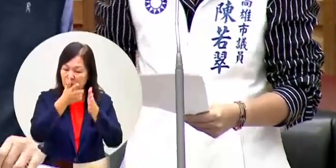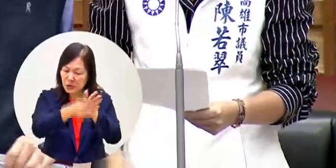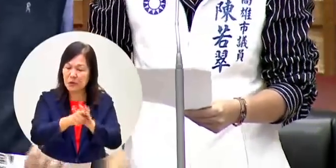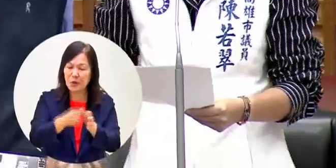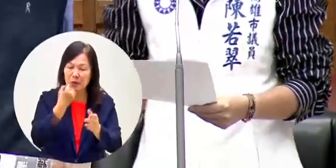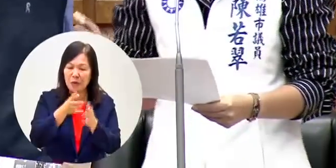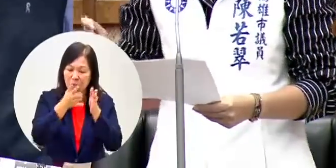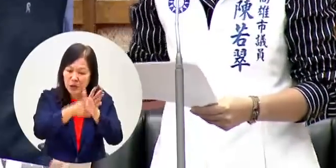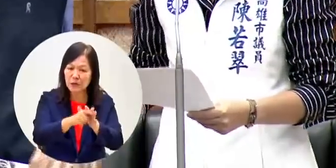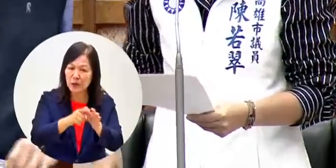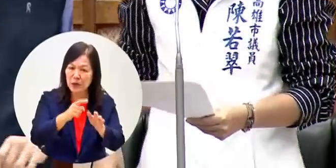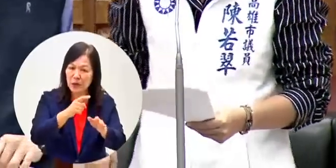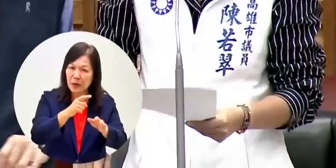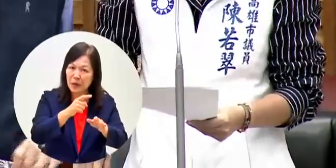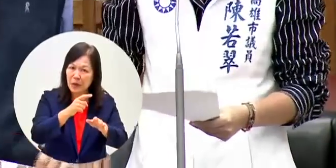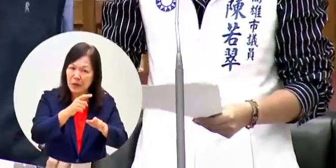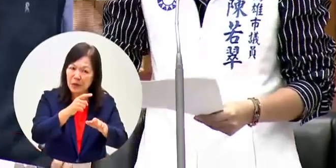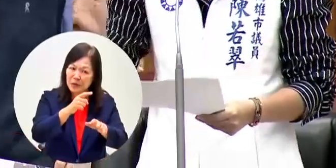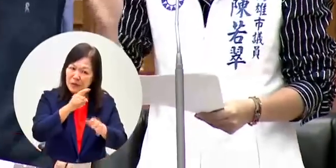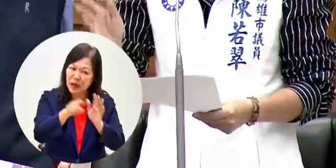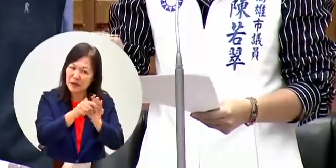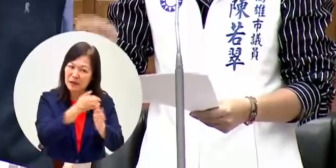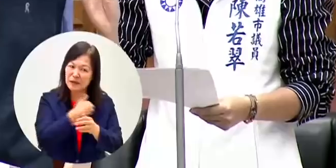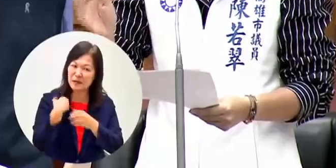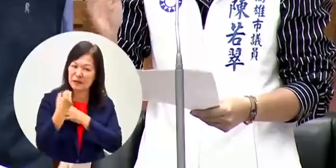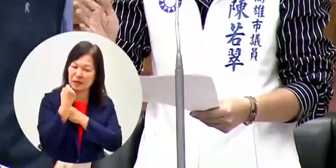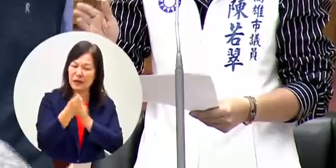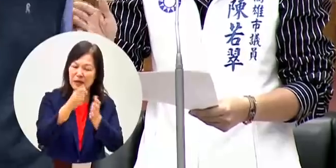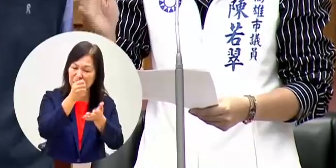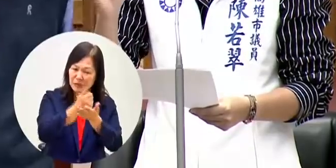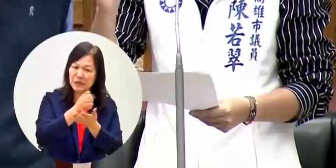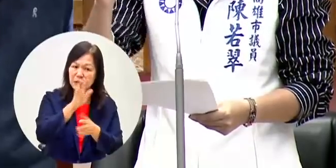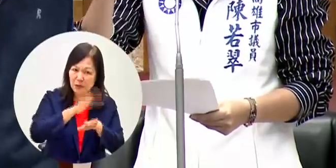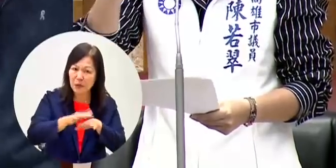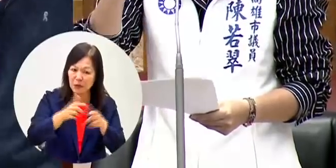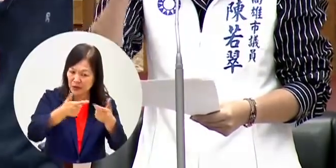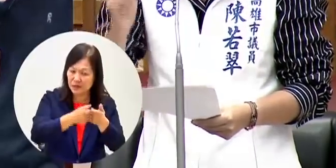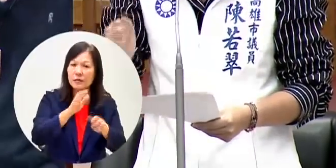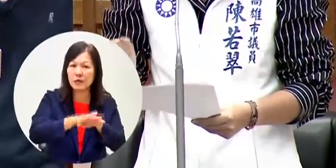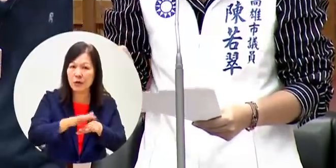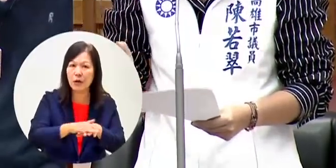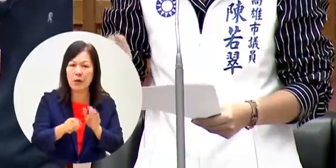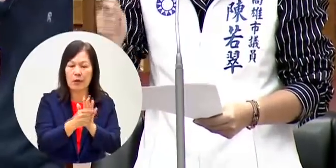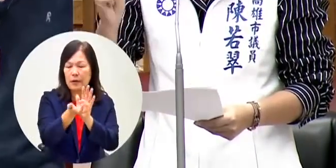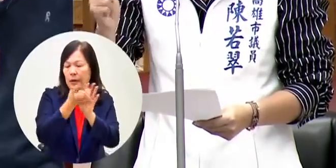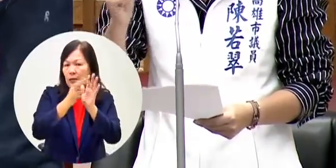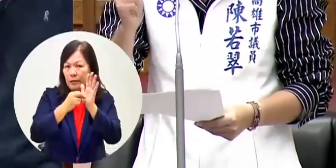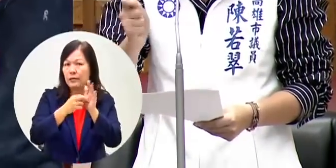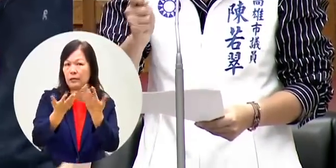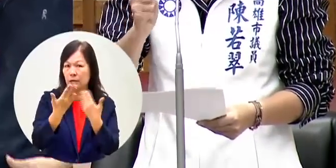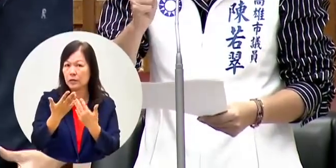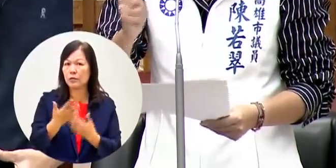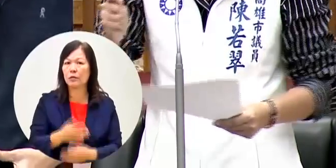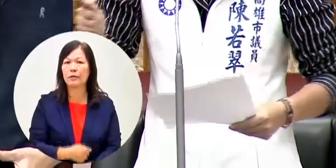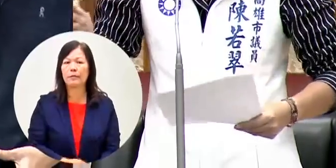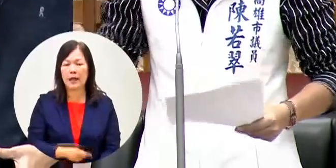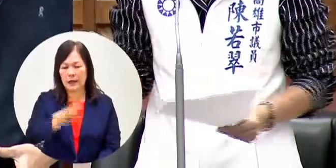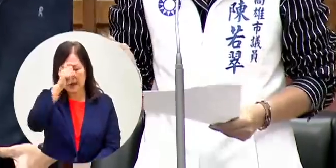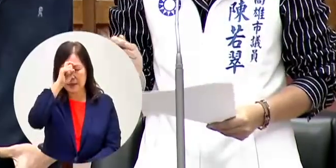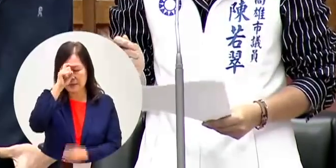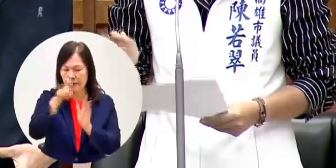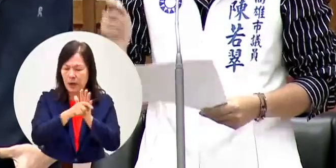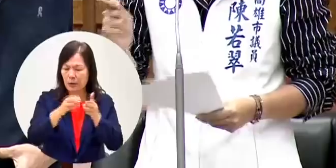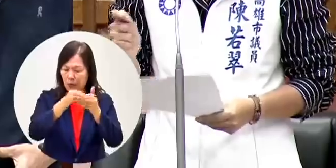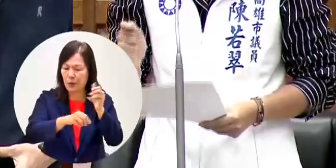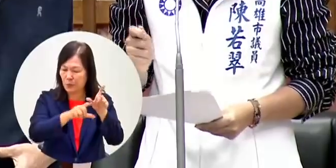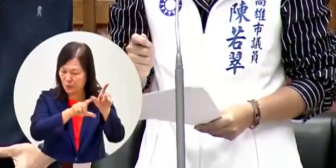信您应该已经说得非常的清楚。那当然呢，也请市长哈把握这个原则好吗？在您任命呢下一波用